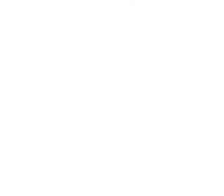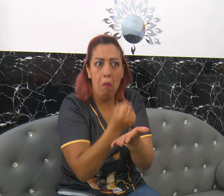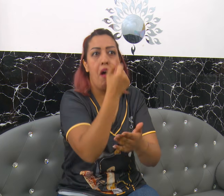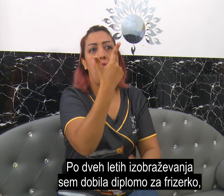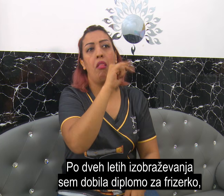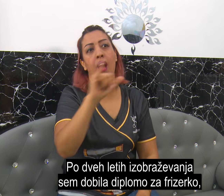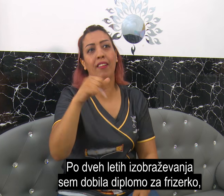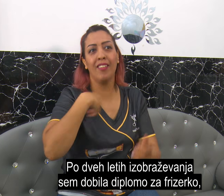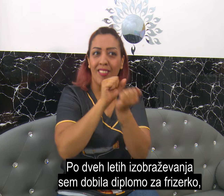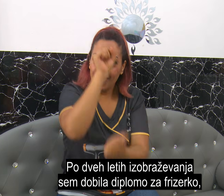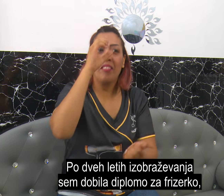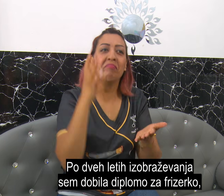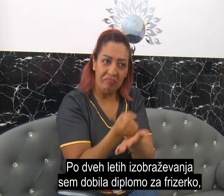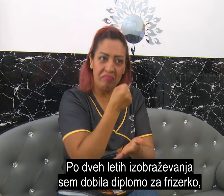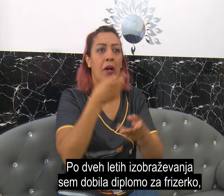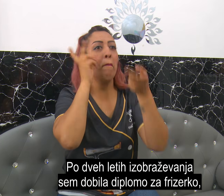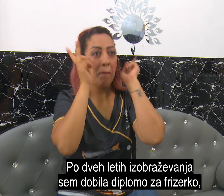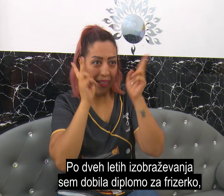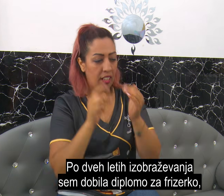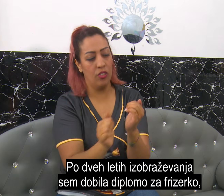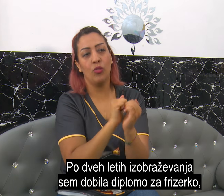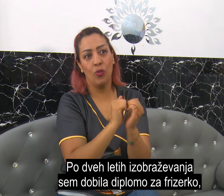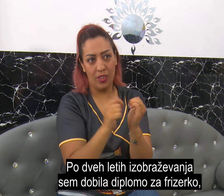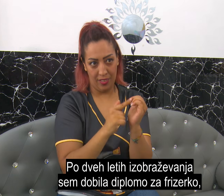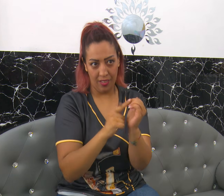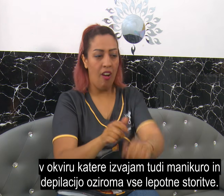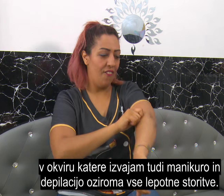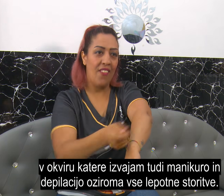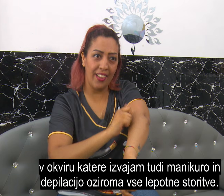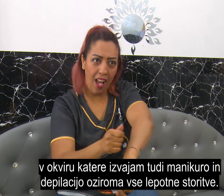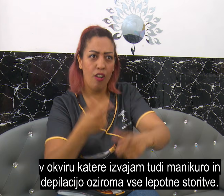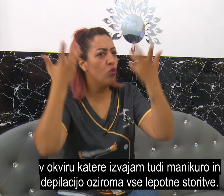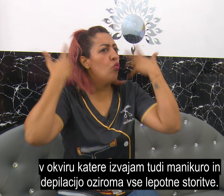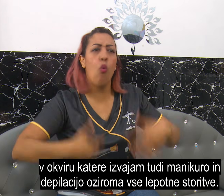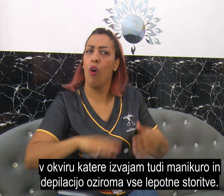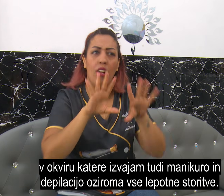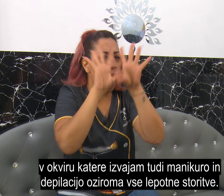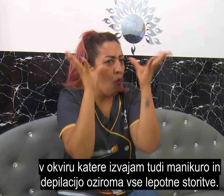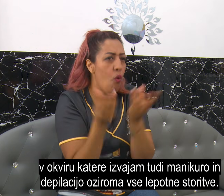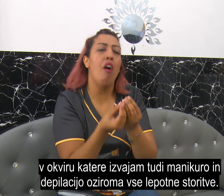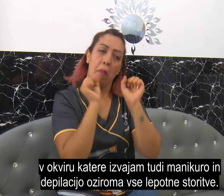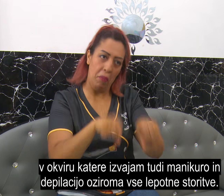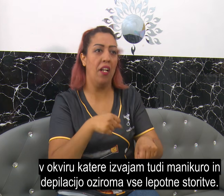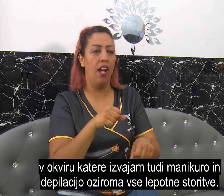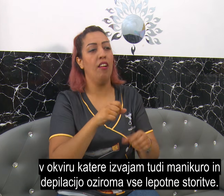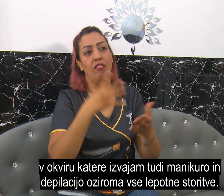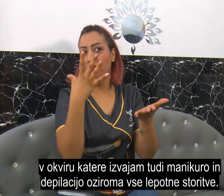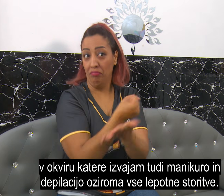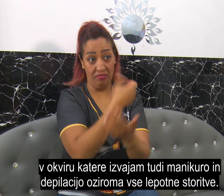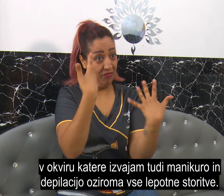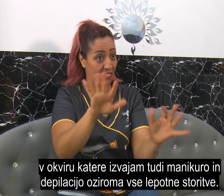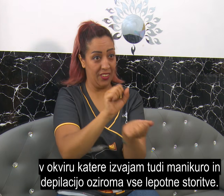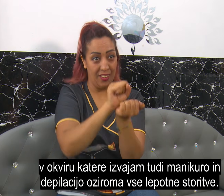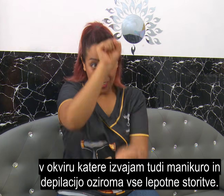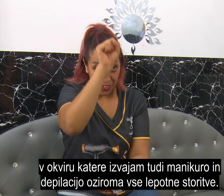letih izobraževanja sem dobila diplomo za frizerko, v okviru katere izvajam tudi manikuro in depilacijo,